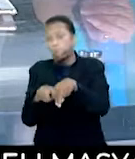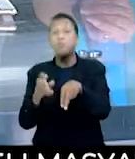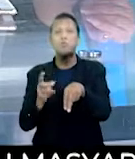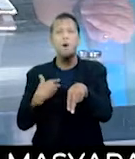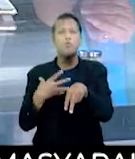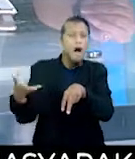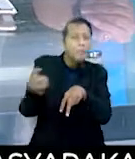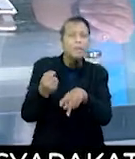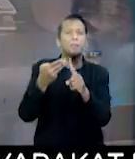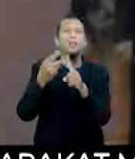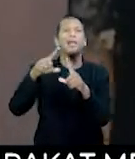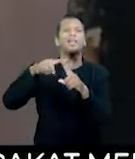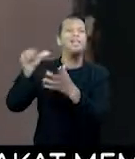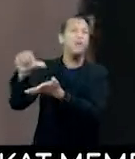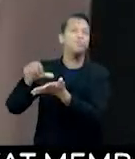BLT.